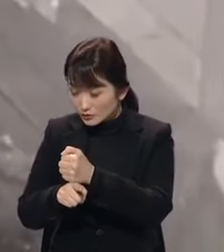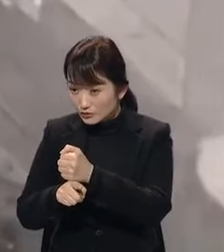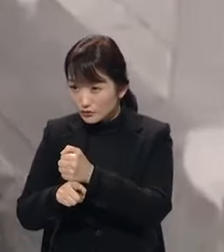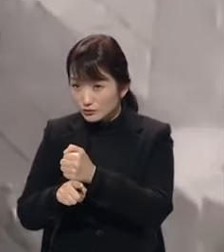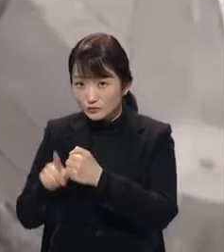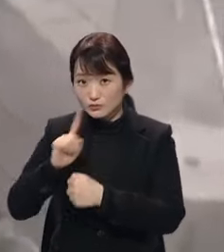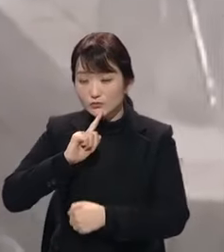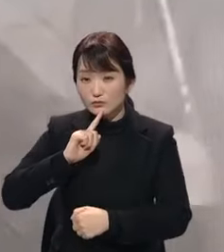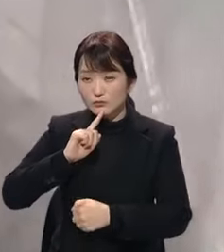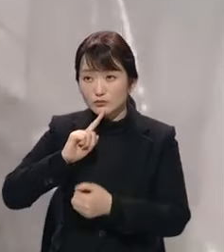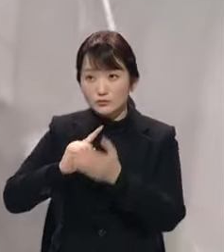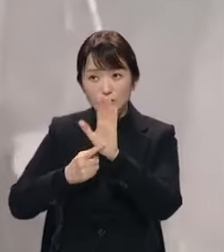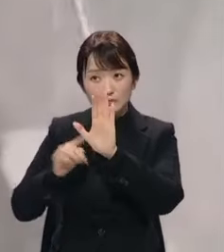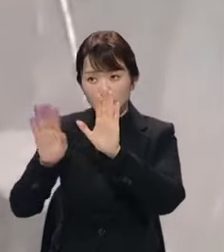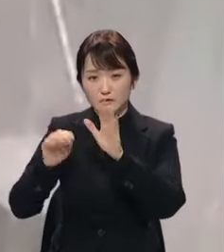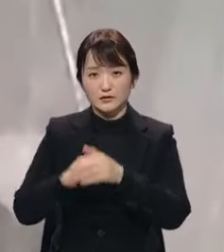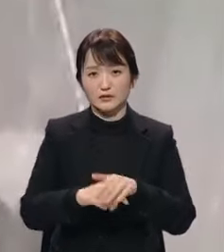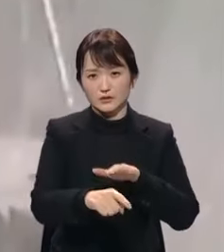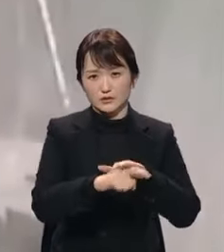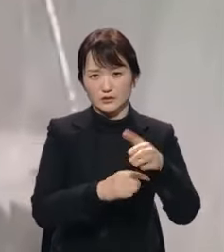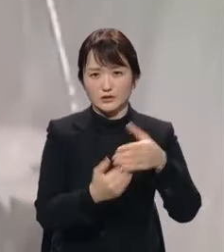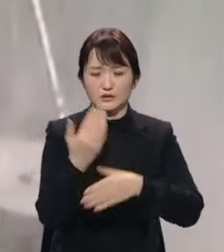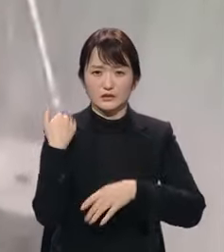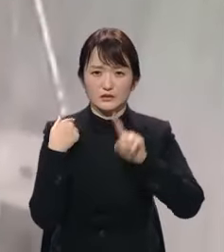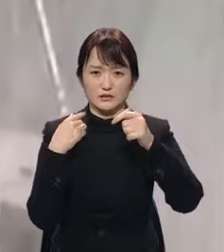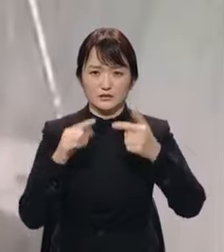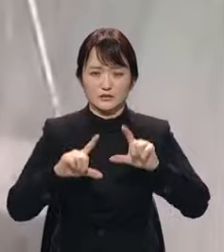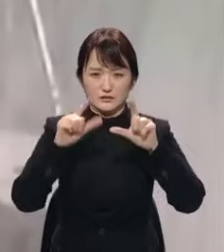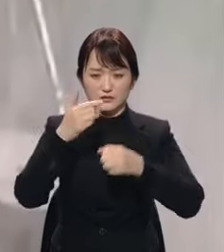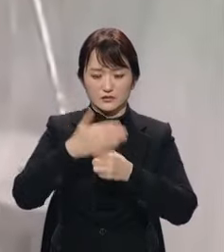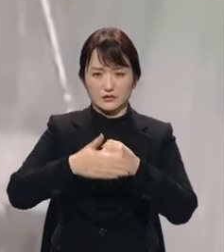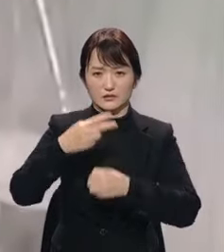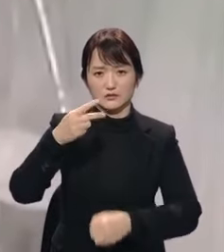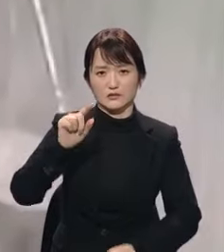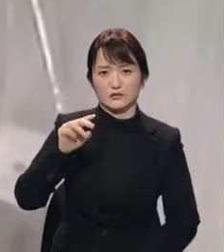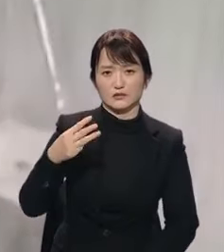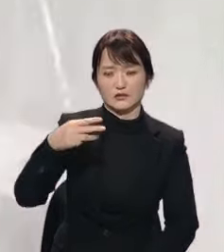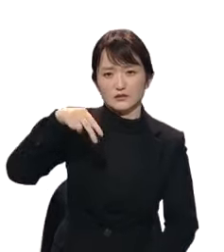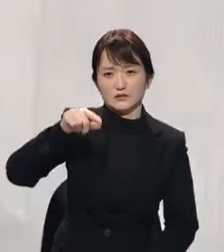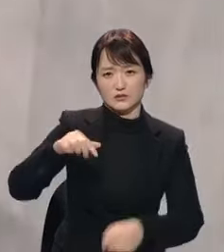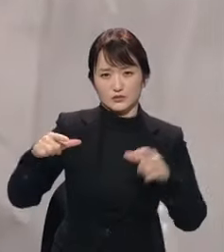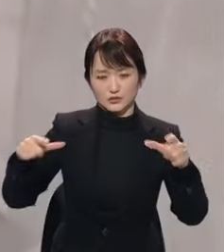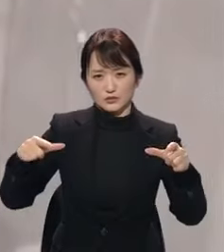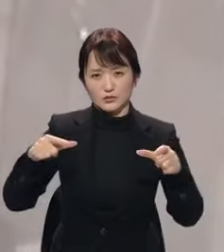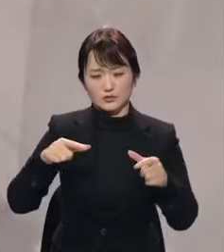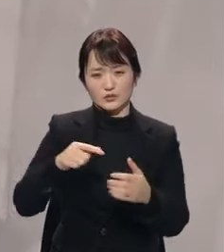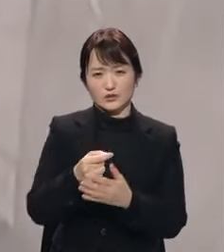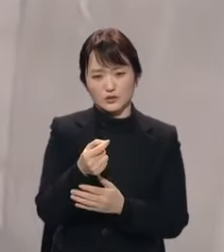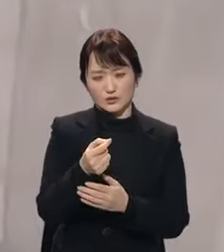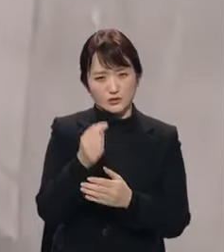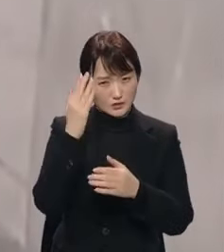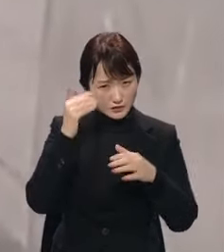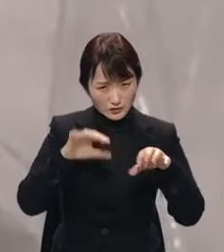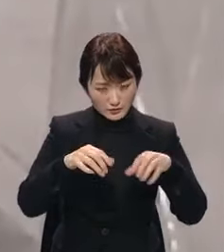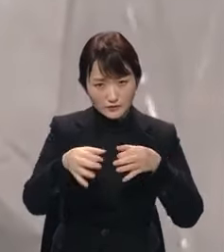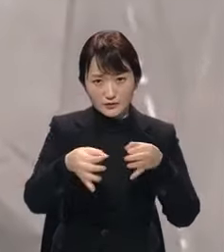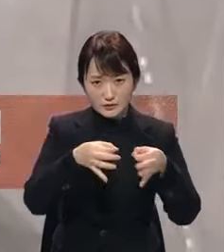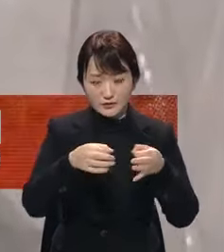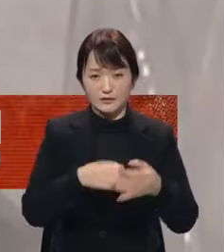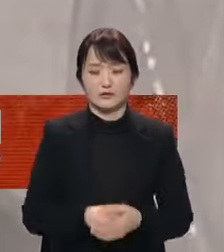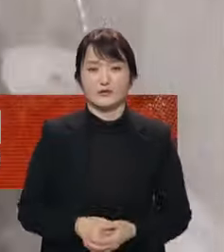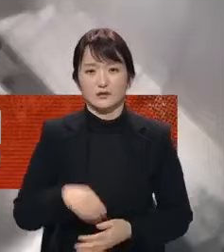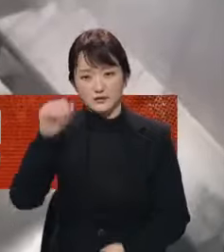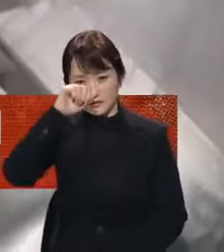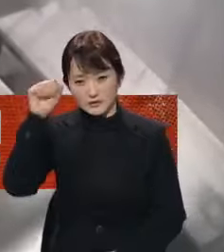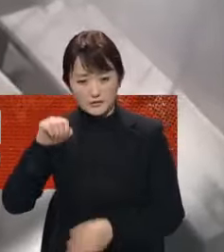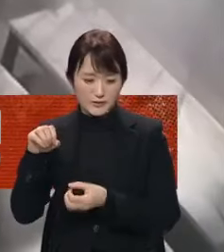네, 맞습니다. 절도 사건입니다. 지난 16일 대구 달성군의 한 꼬마 김밥집이고요. 이 제보자는 새벽 배송되는 택배 서비스를